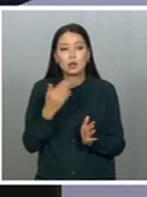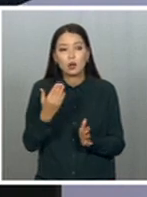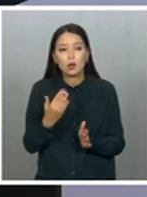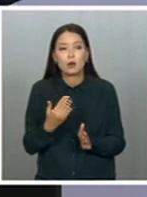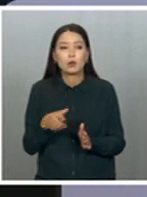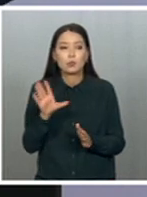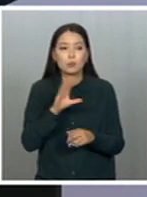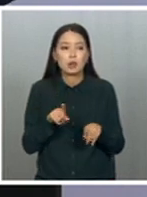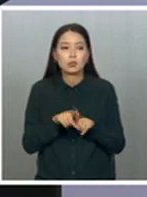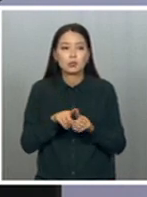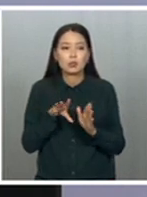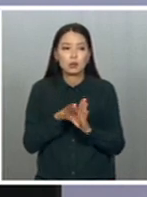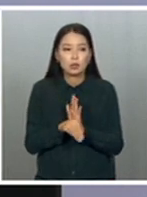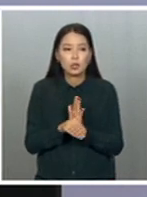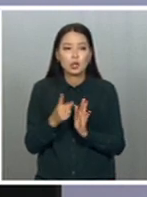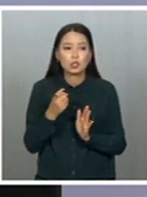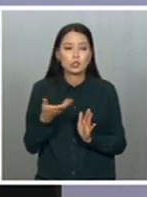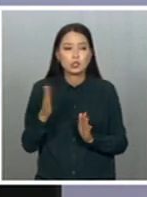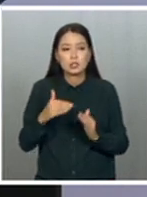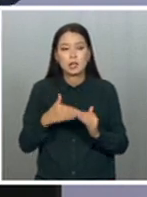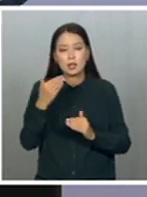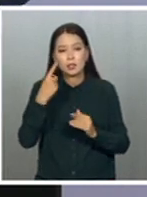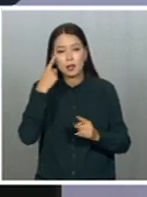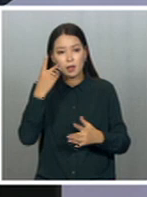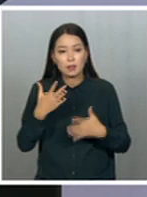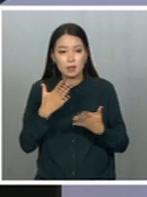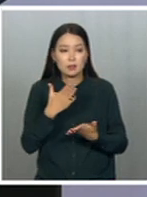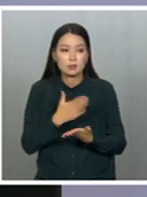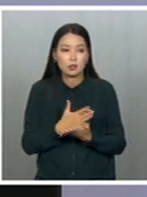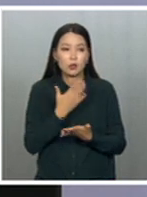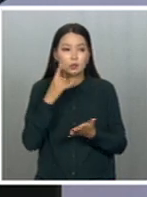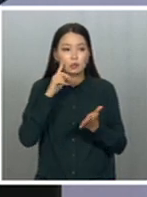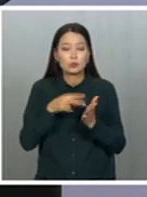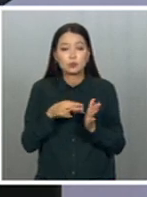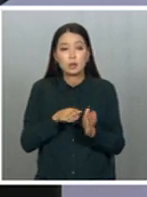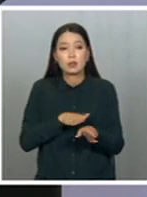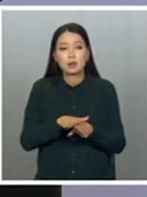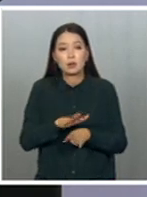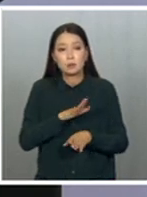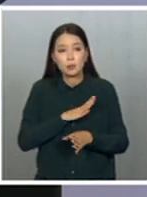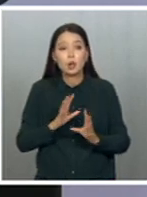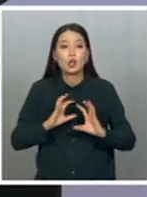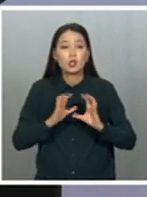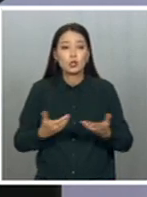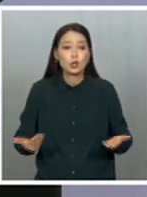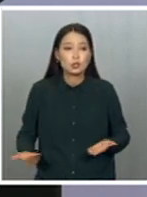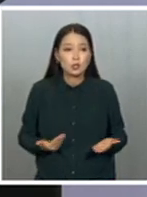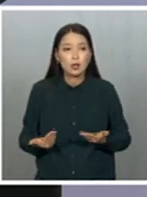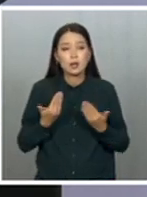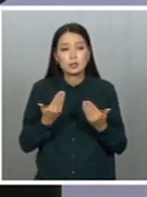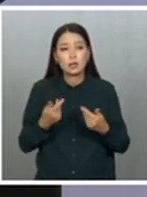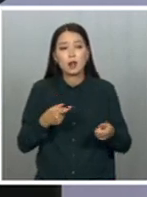нақты қадам ұлт жоспарын орындауға ықпал етеді деген еді. Балдар, дүниежүзілік сауда ұйымына кіру